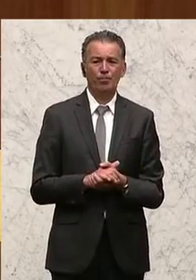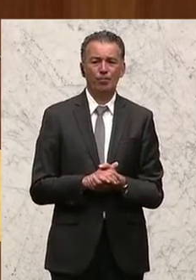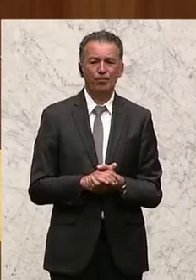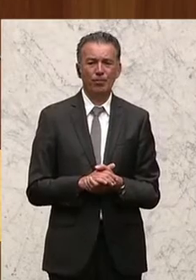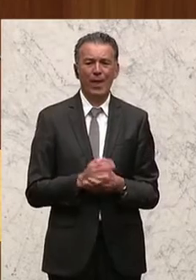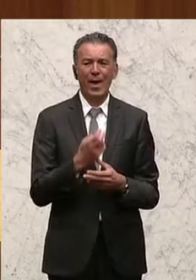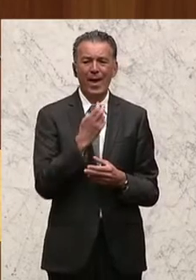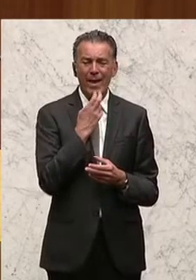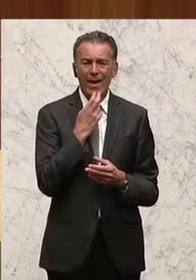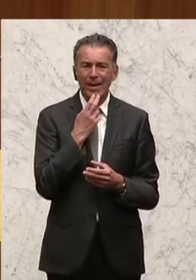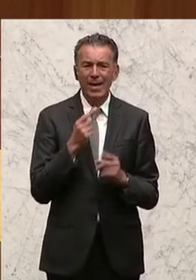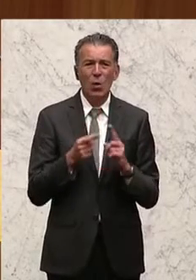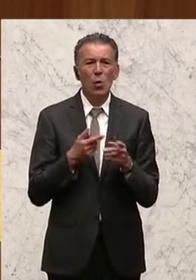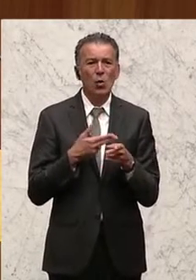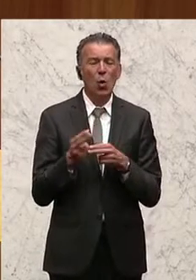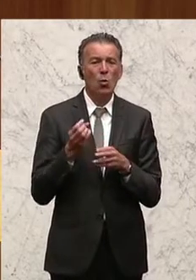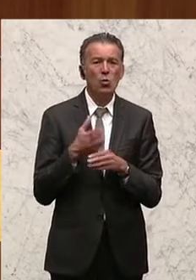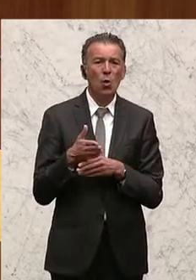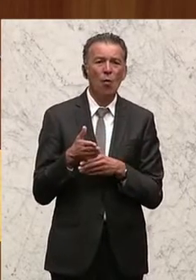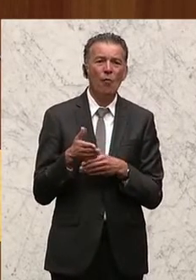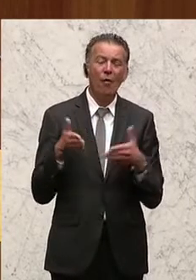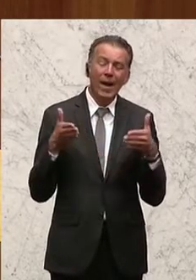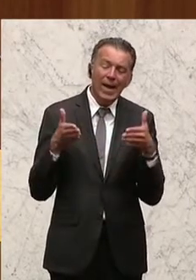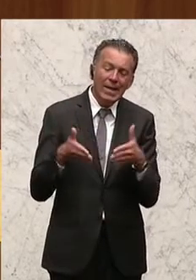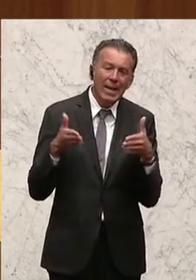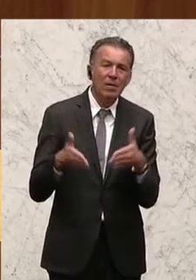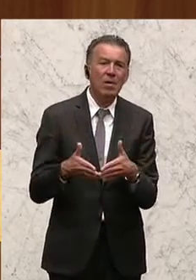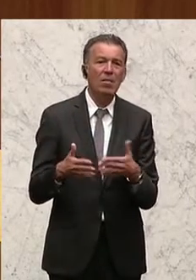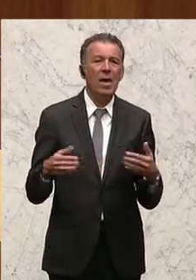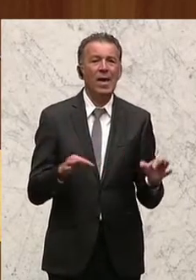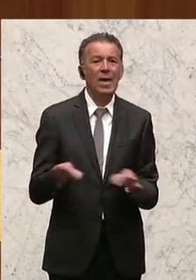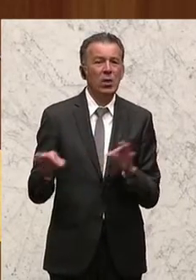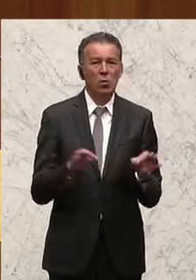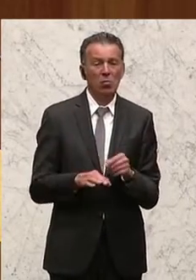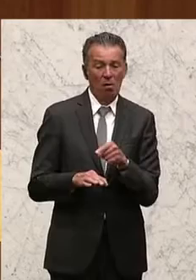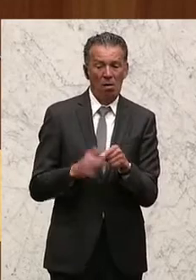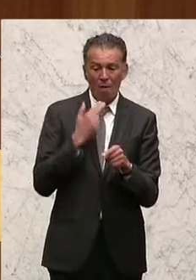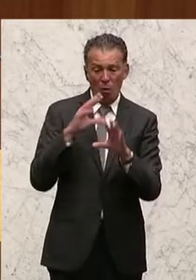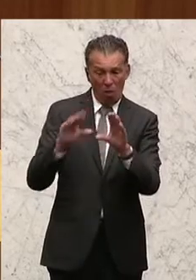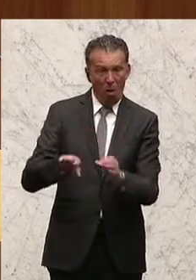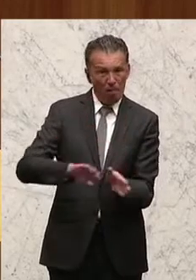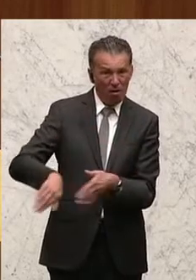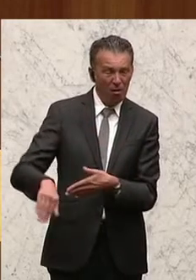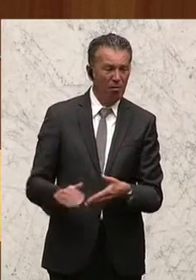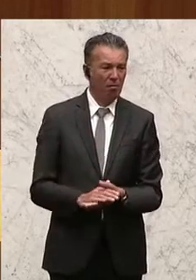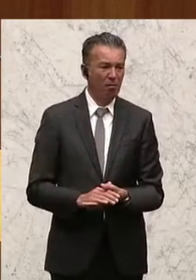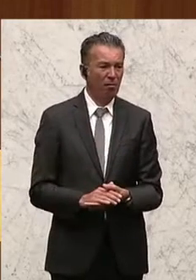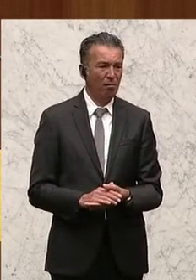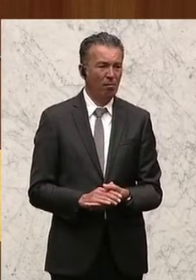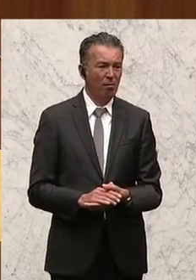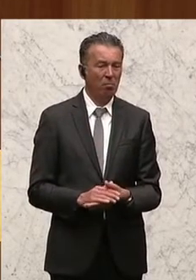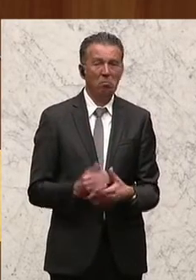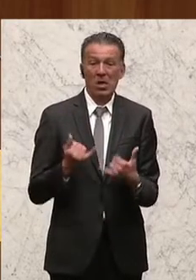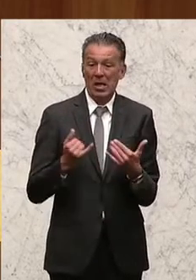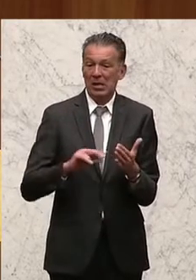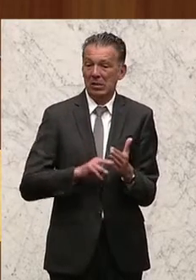die energie- und rohstoffintensive Industrie. Wenn wir die weghaben wollen, und mit den derzeitigen Technologien geht